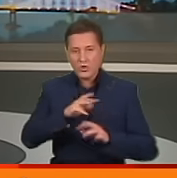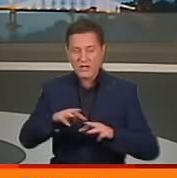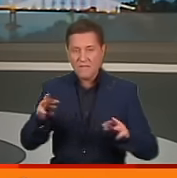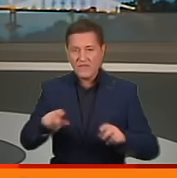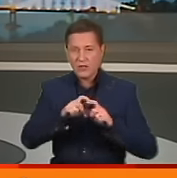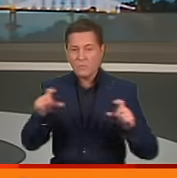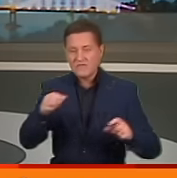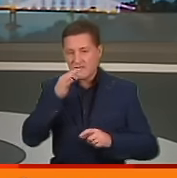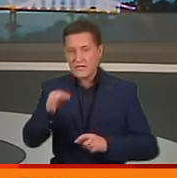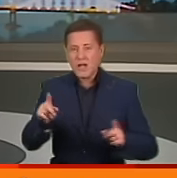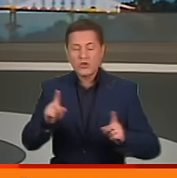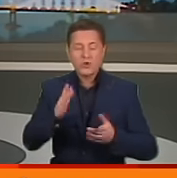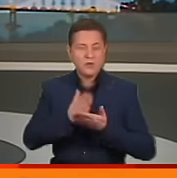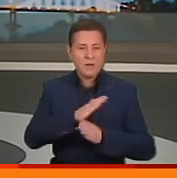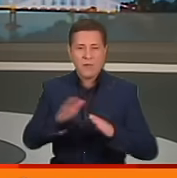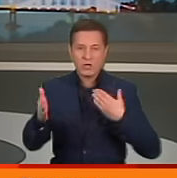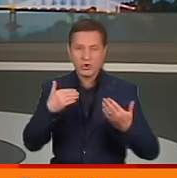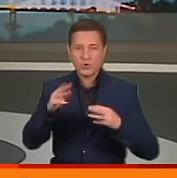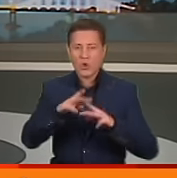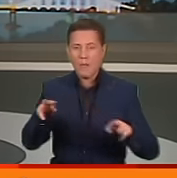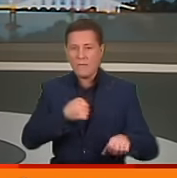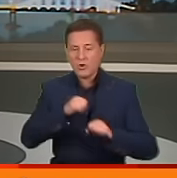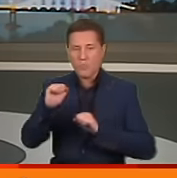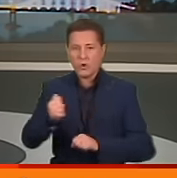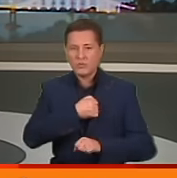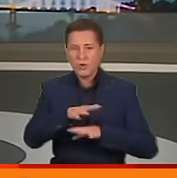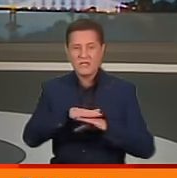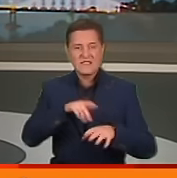журналіст Сущенко не має жодного стосунку до Міноборони та Збройних сил України.